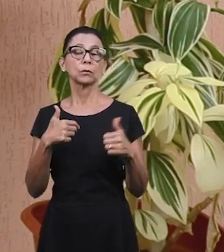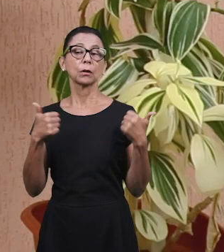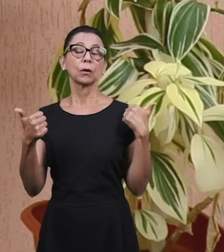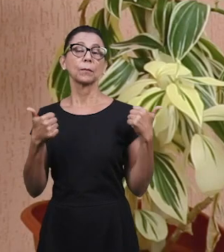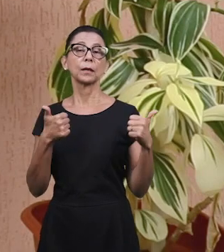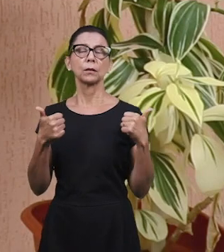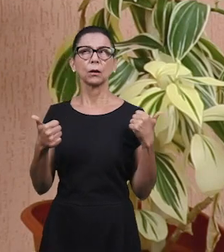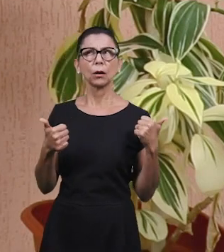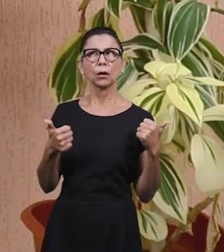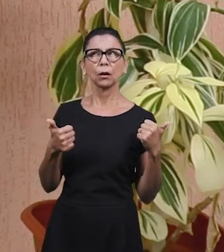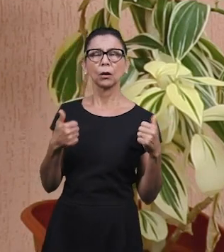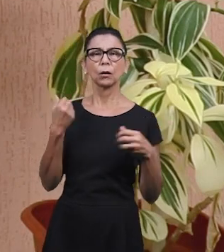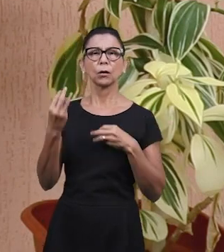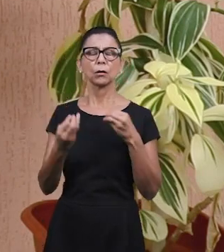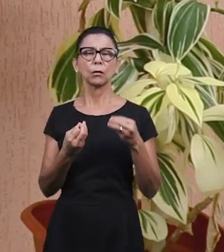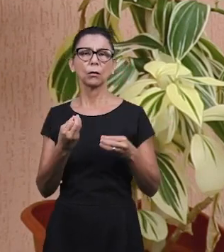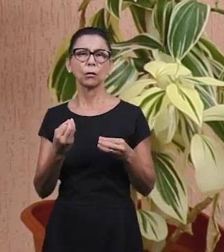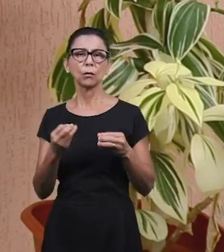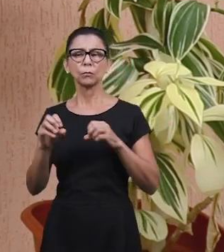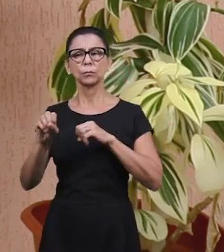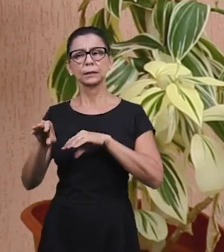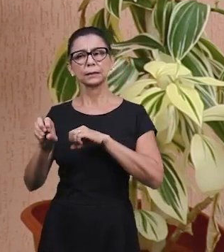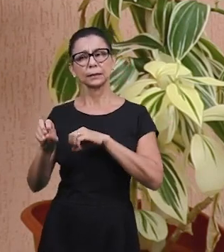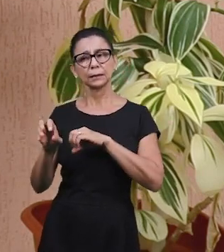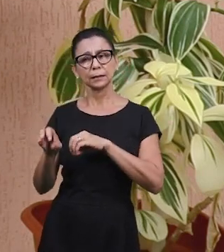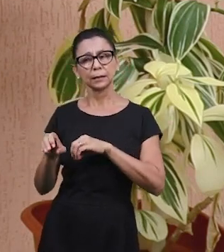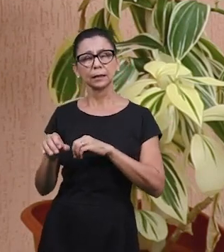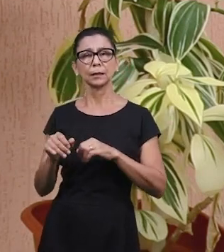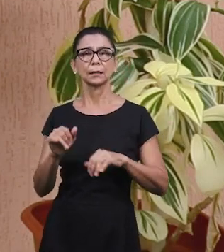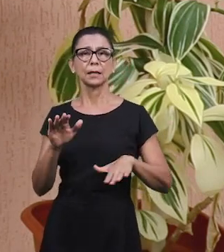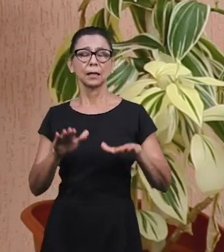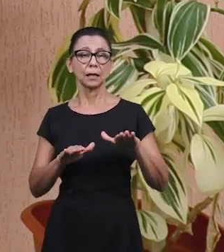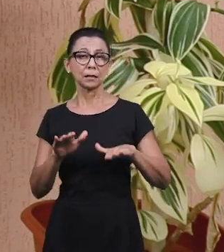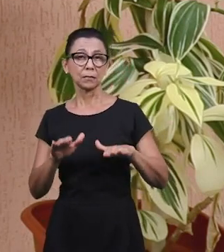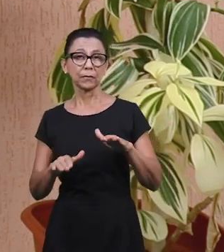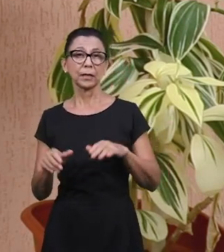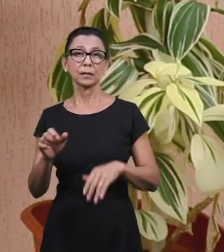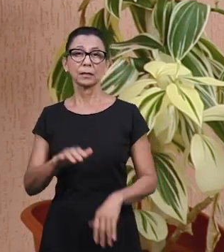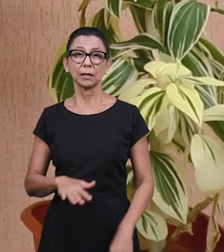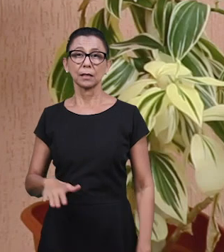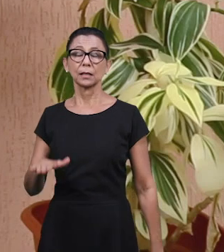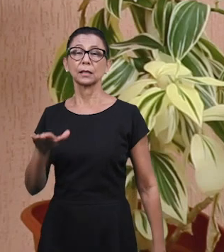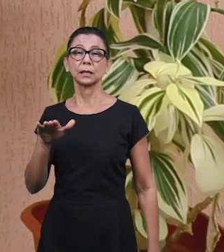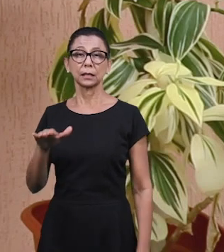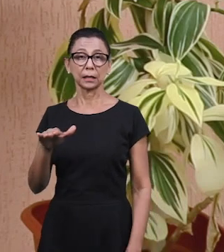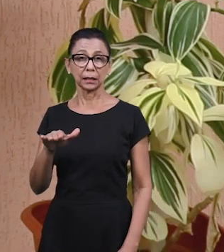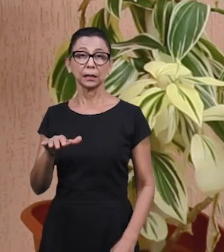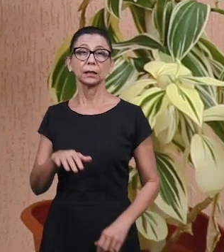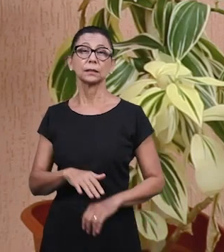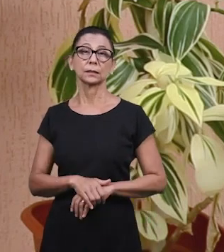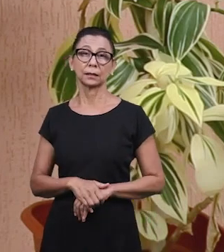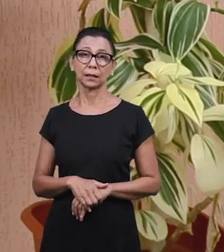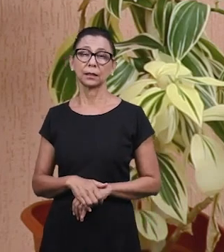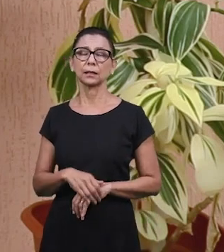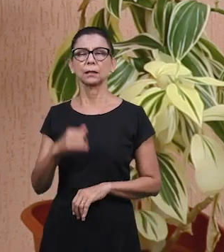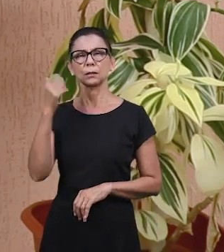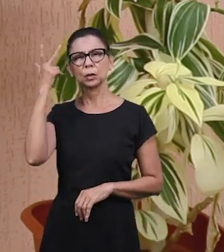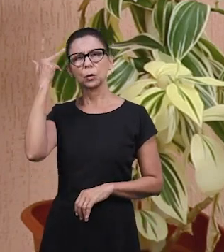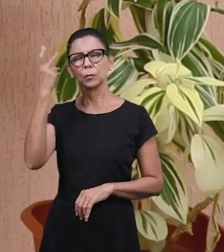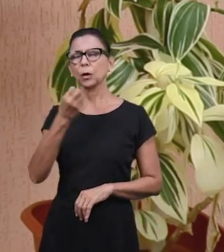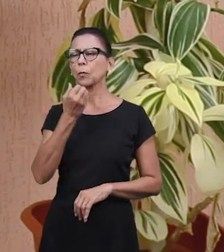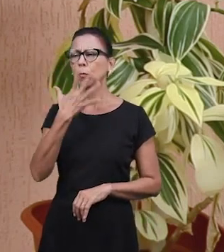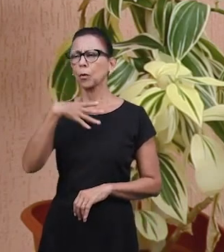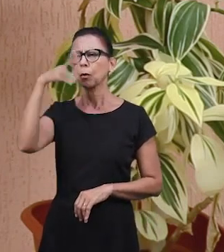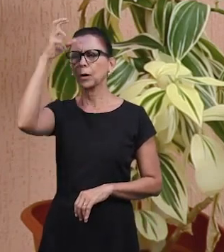meilleur niveau pour donner l'étude à mon enfant. Des fois, l'enfant, elle supporte un niveau 1 d'information, mais ce